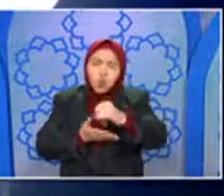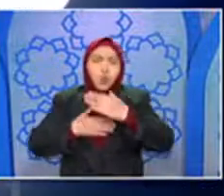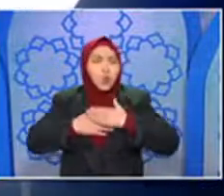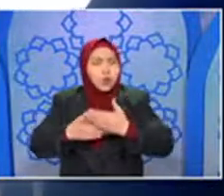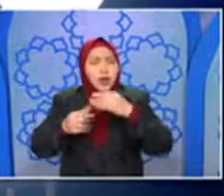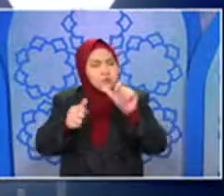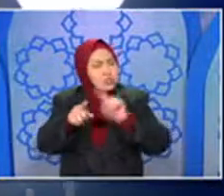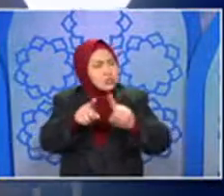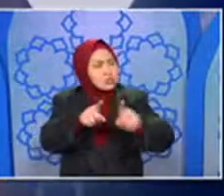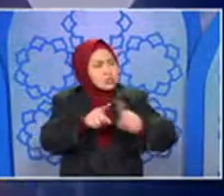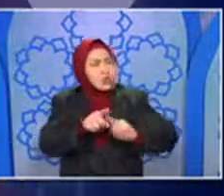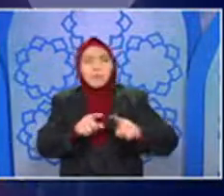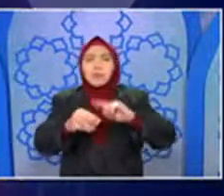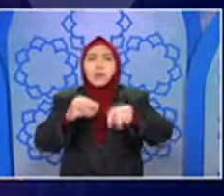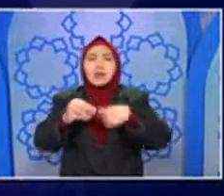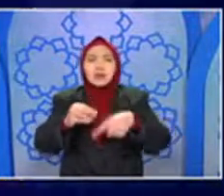perkara.